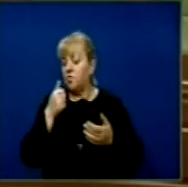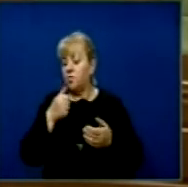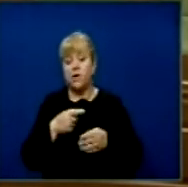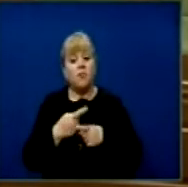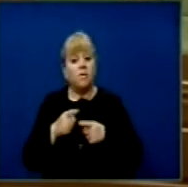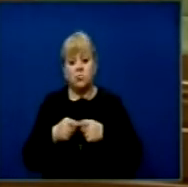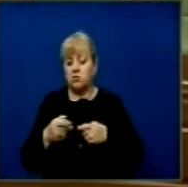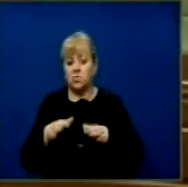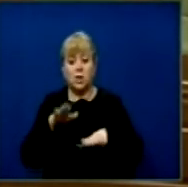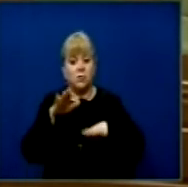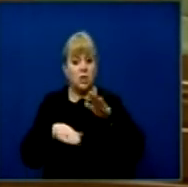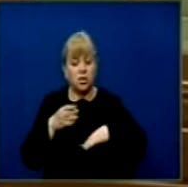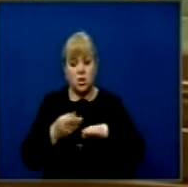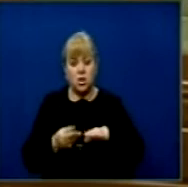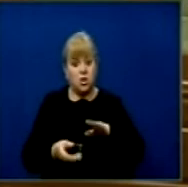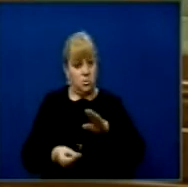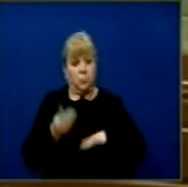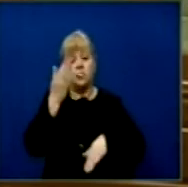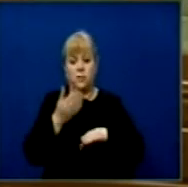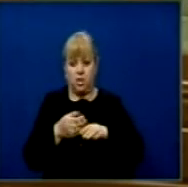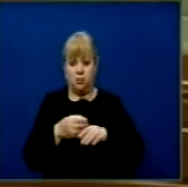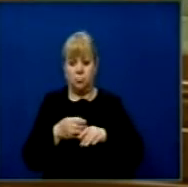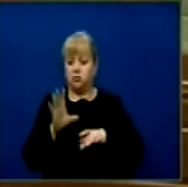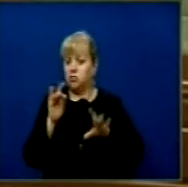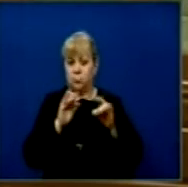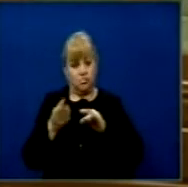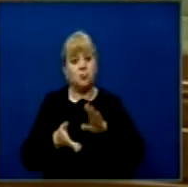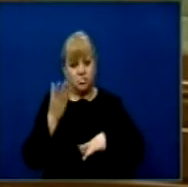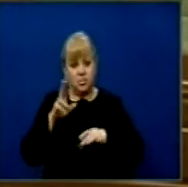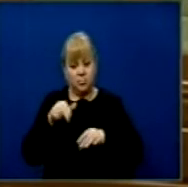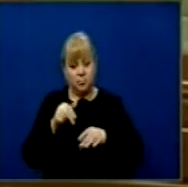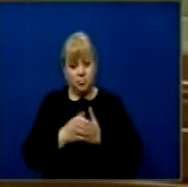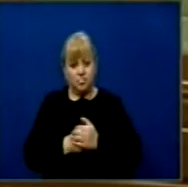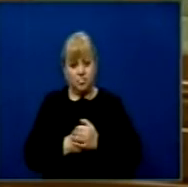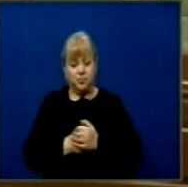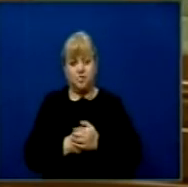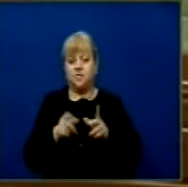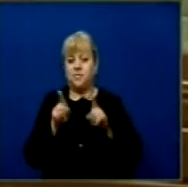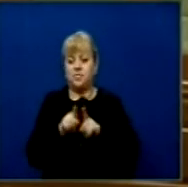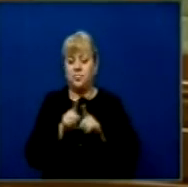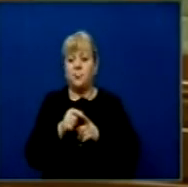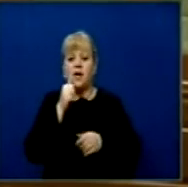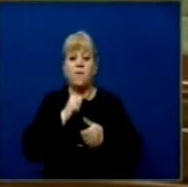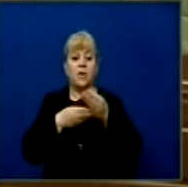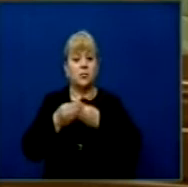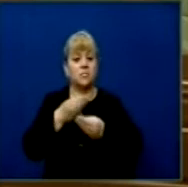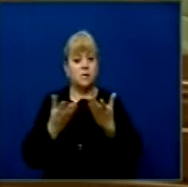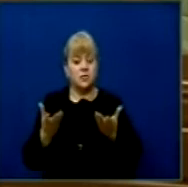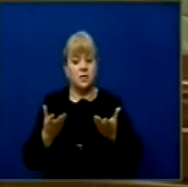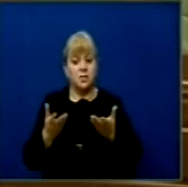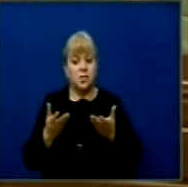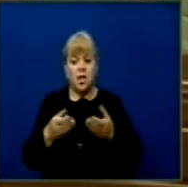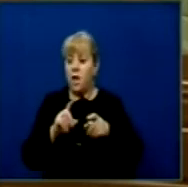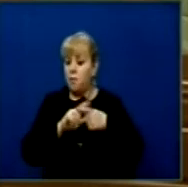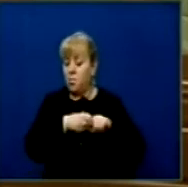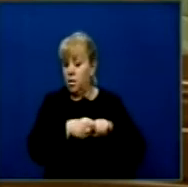rritje çmimeve. Po, kemi rritje çmimeve. Edhe në këtë drejtim, mbase kemi edhe rritje të transakcioneve financiare për brenda vendit, mes mallit